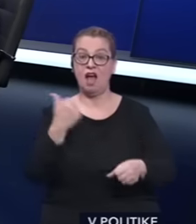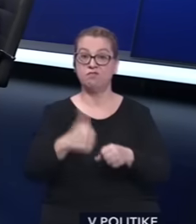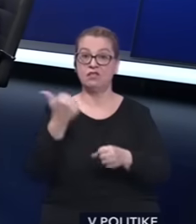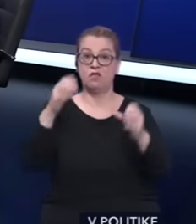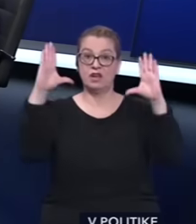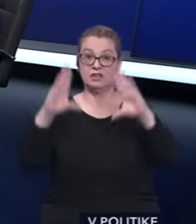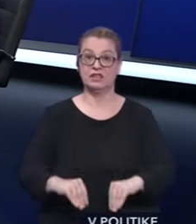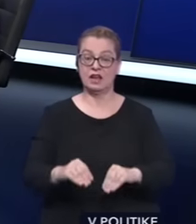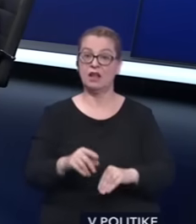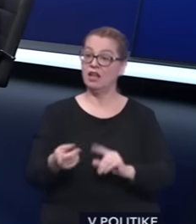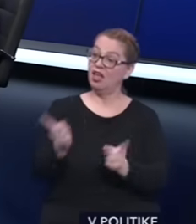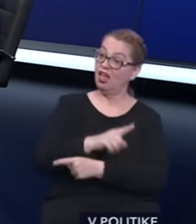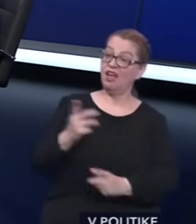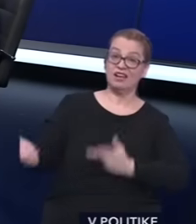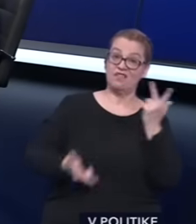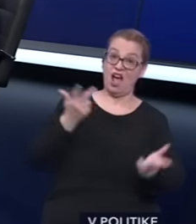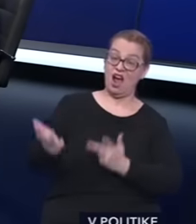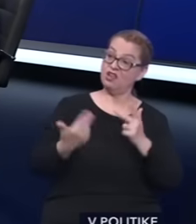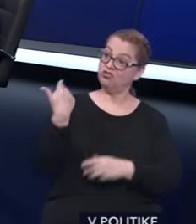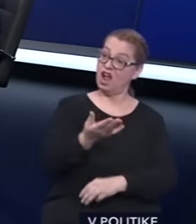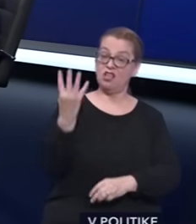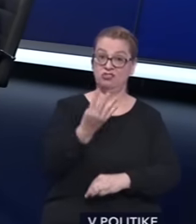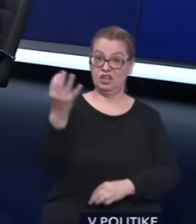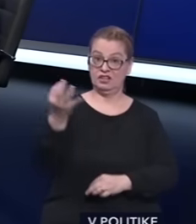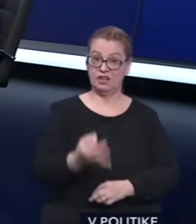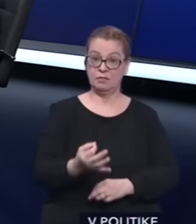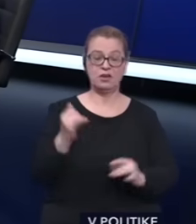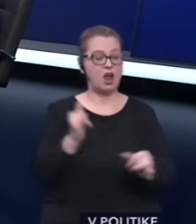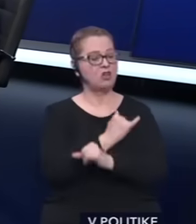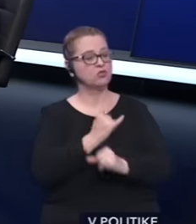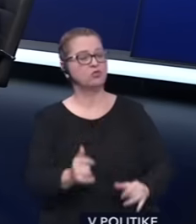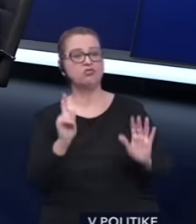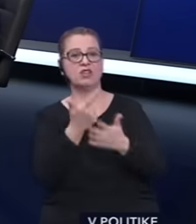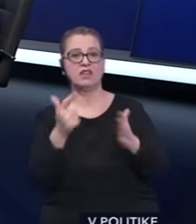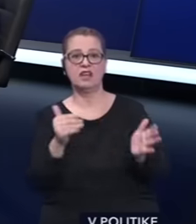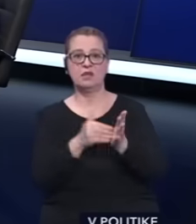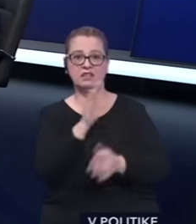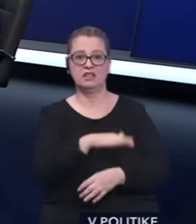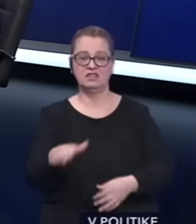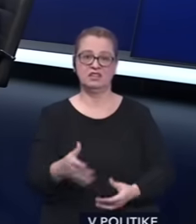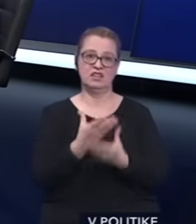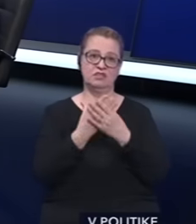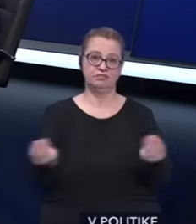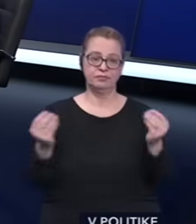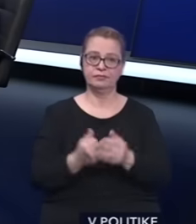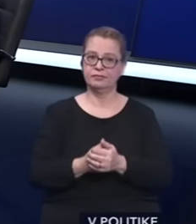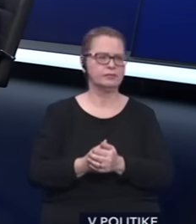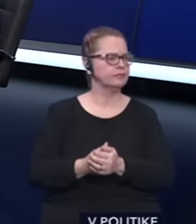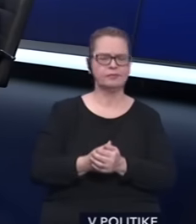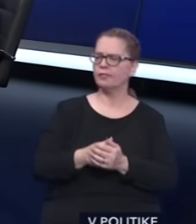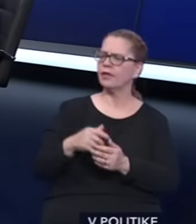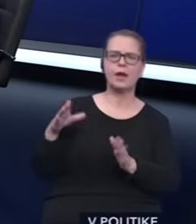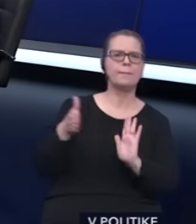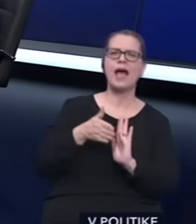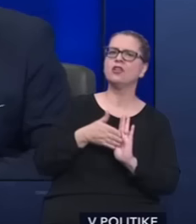na jednej strane sa píšite 40% a na druhej strane vlastne 17 tisíc deťom zoberete budúcnosť. Povedal, že vytiahne dôkazy o